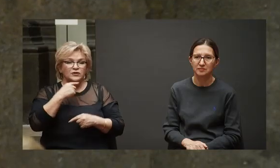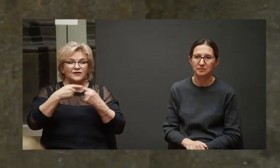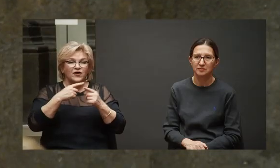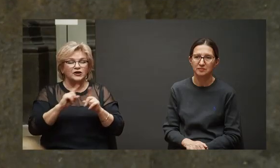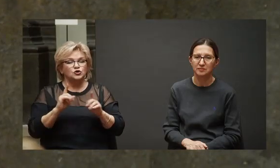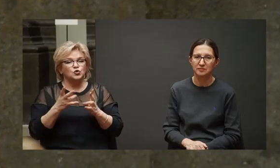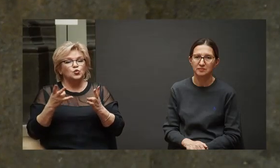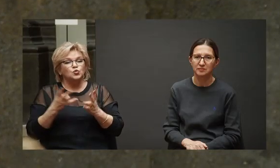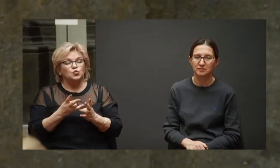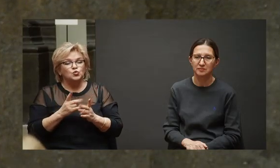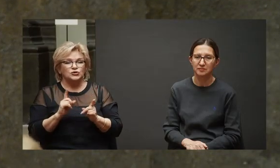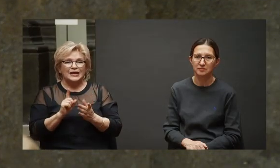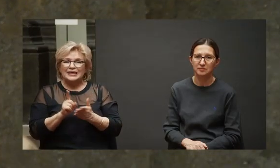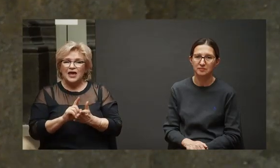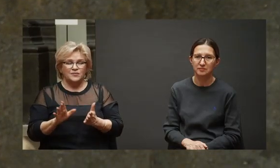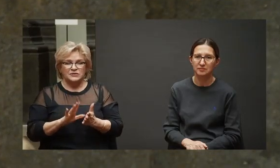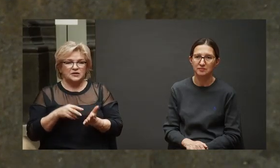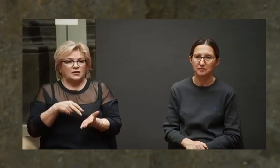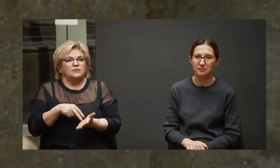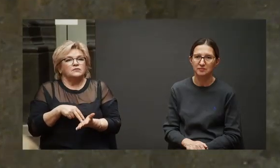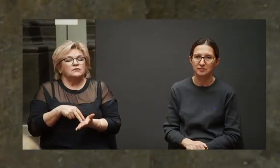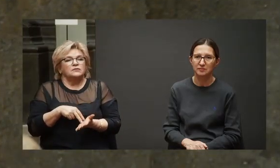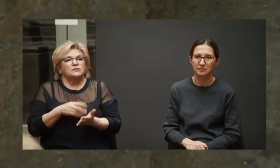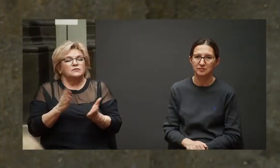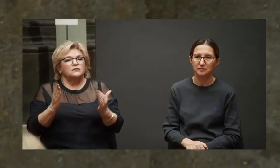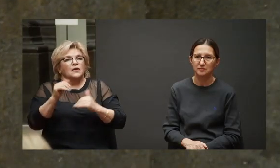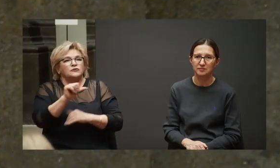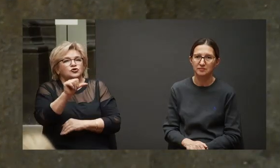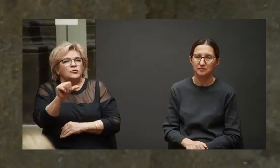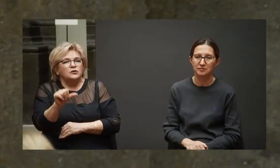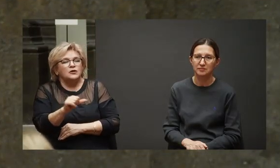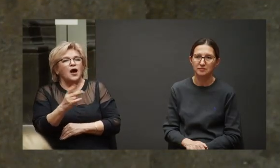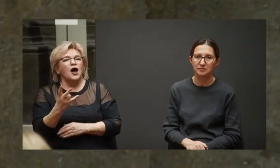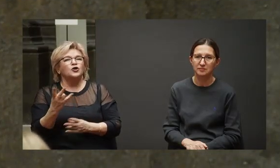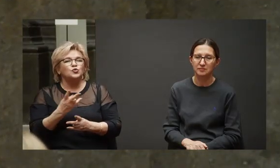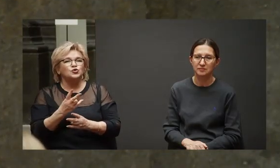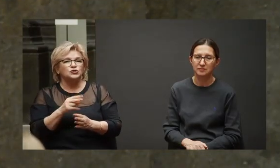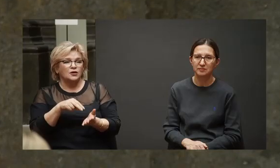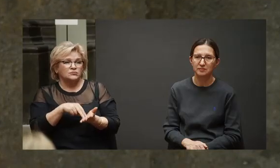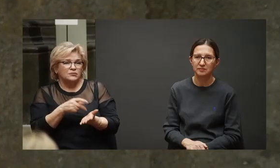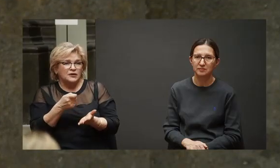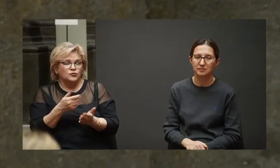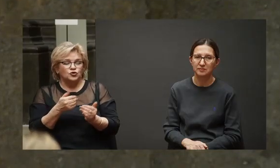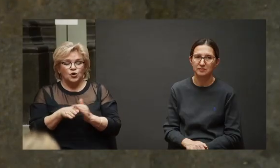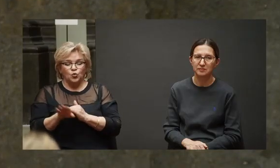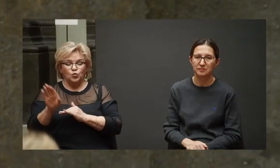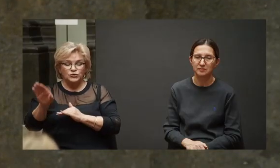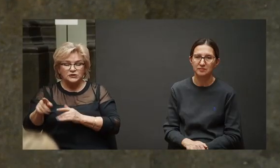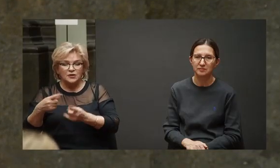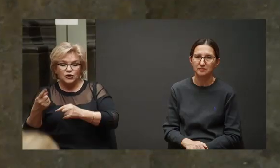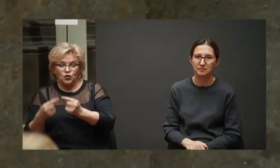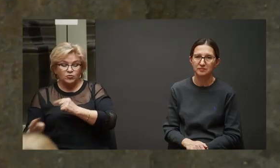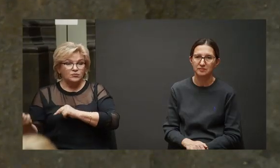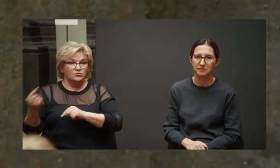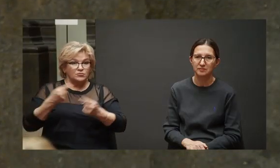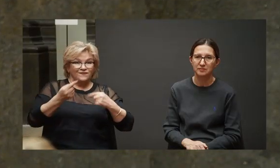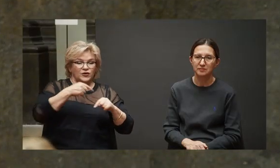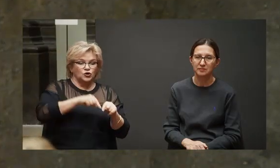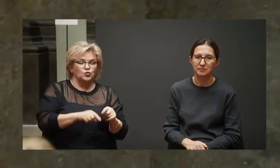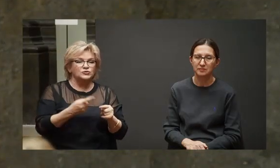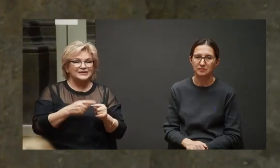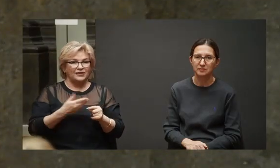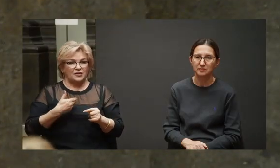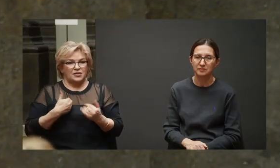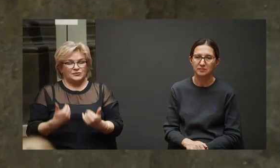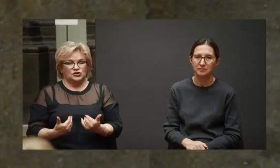что нужно не обязательно стоять перед картиной час, а нужно вот постоять, уйти, потом снова вернуться. Это вот нам